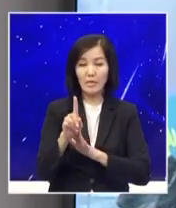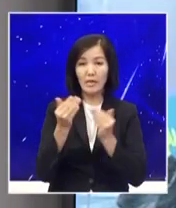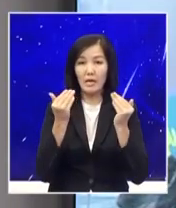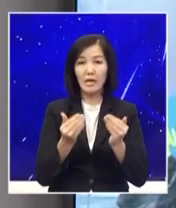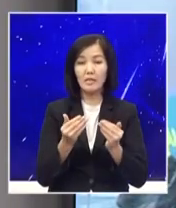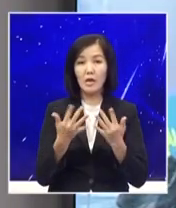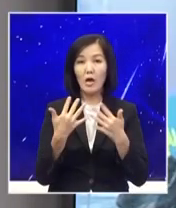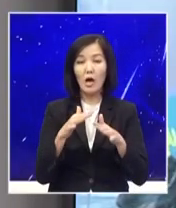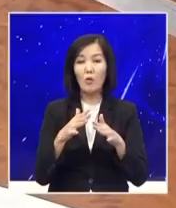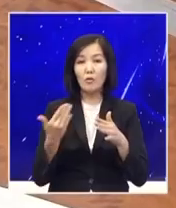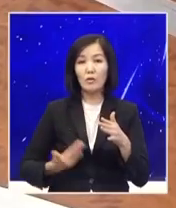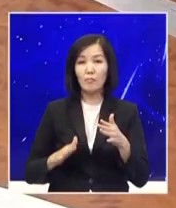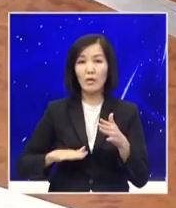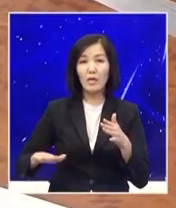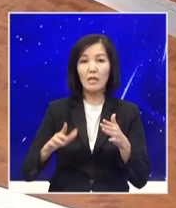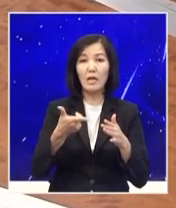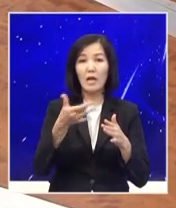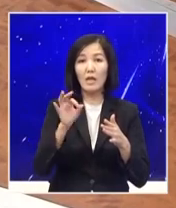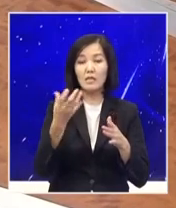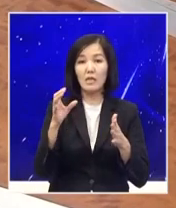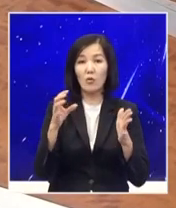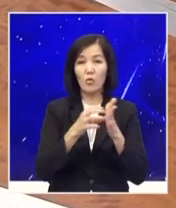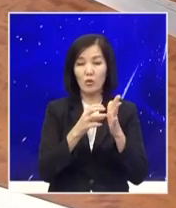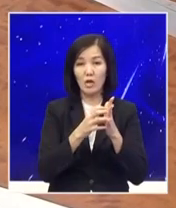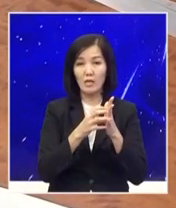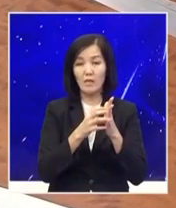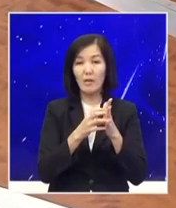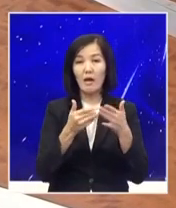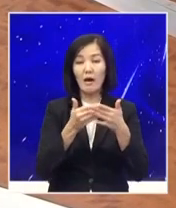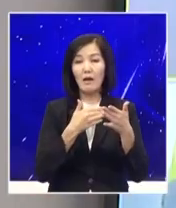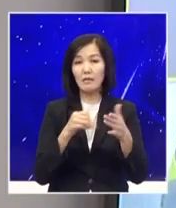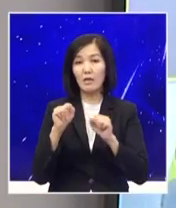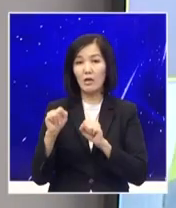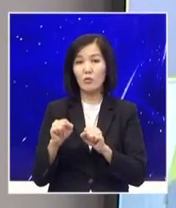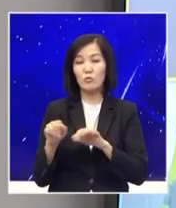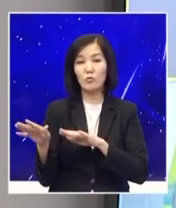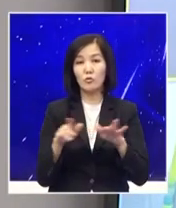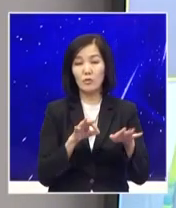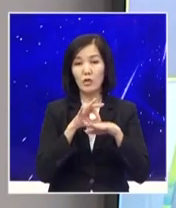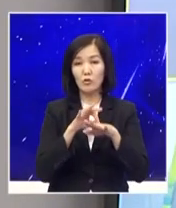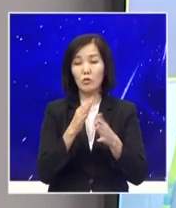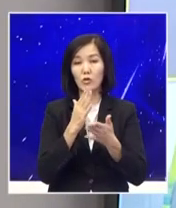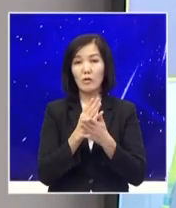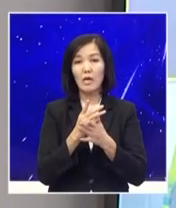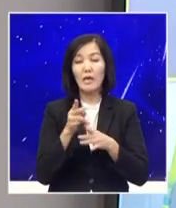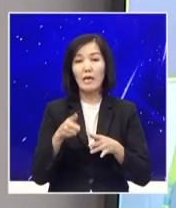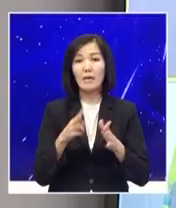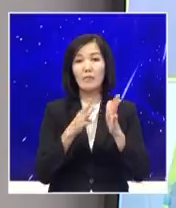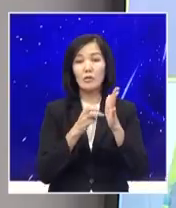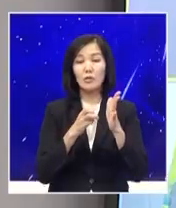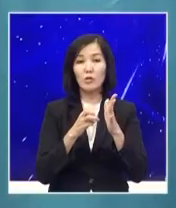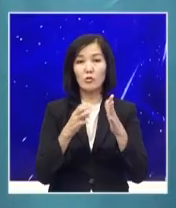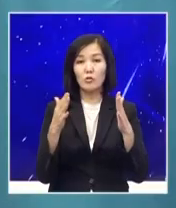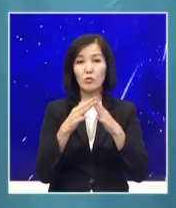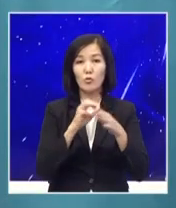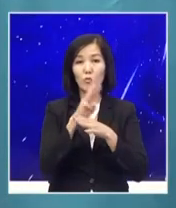елді мекендерде улы газ датчиктер орнатылып, алдын алу жұмыстары жүріп жатыр. Бүгінге 2800-ден аса отбасы қамтамасыз